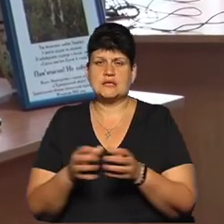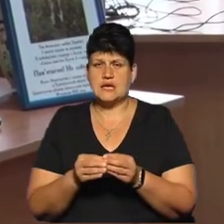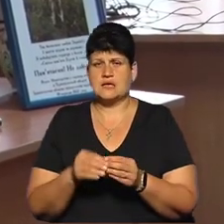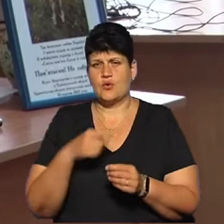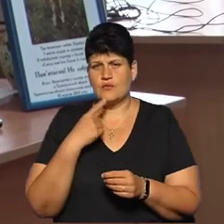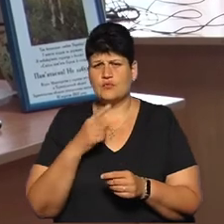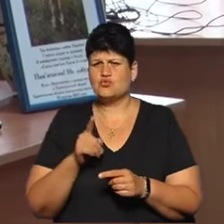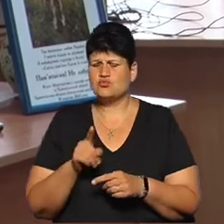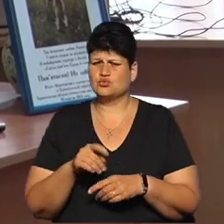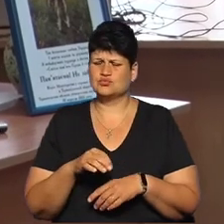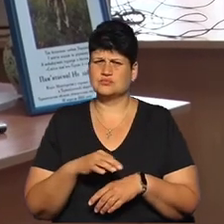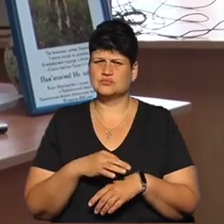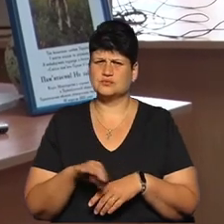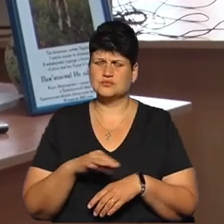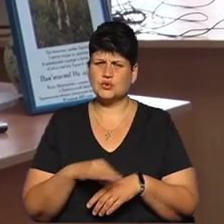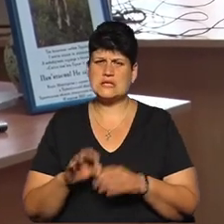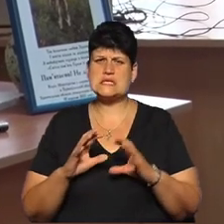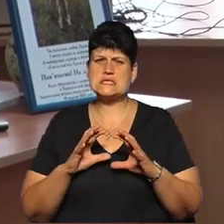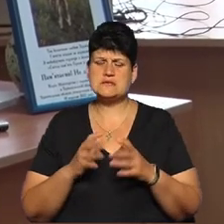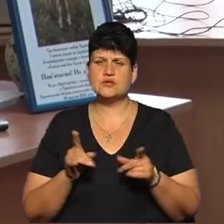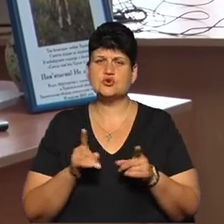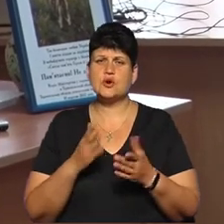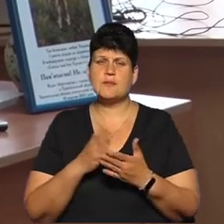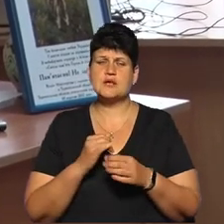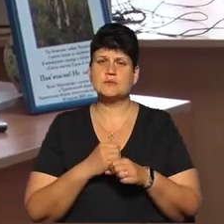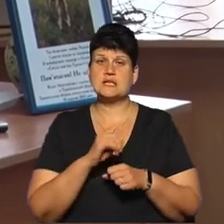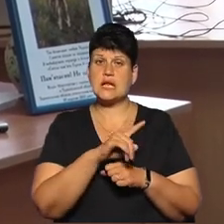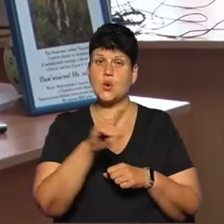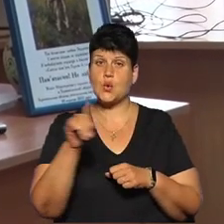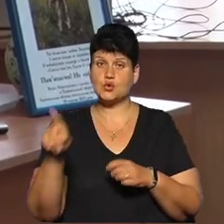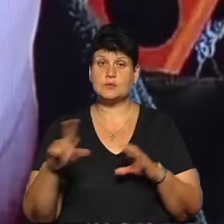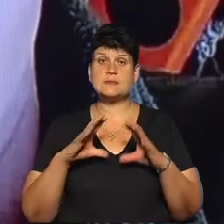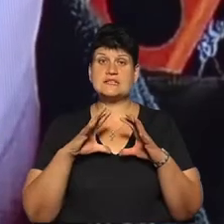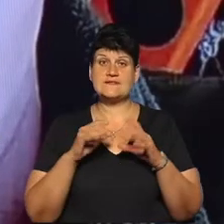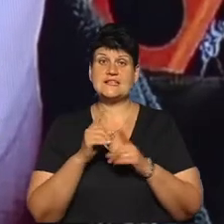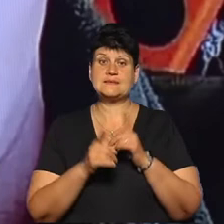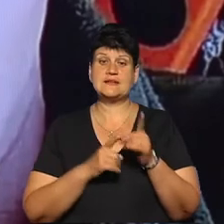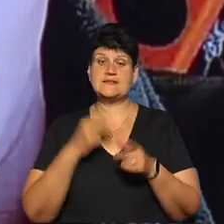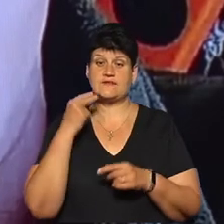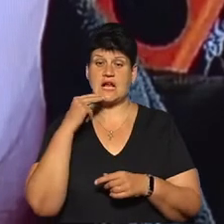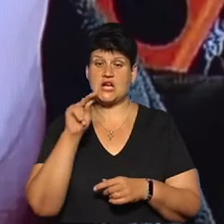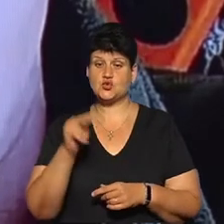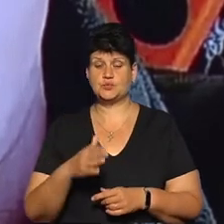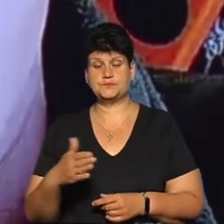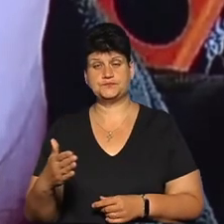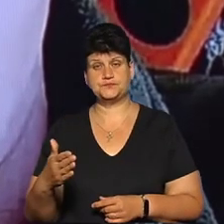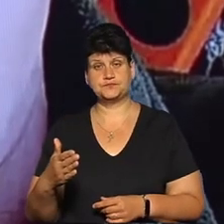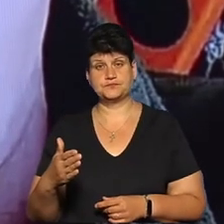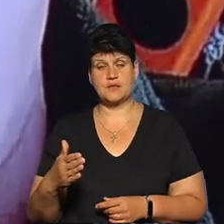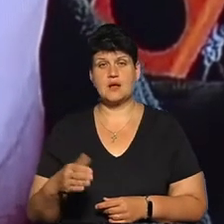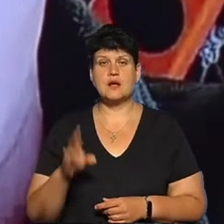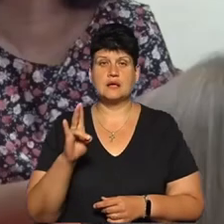жорстокий, несправедливий світ і що має робити кожен, щоб світ змінювався на краще. Назар Мелікгулиєв був на фронті